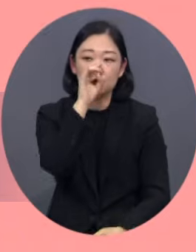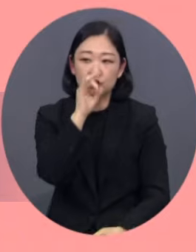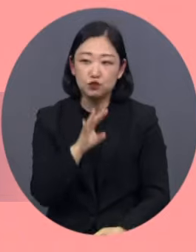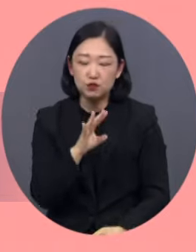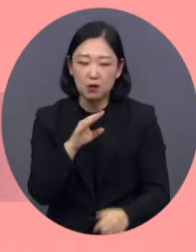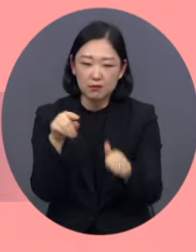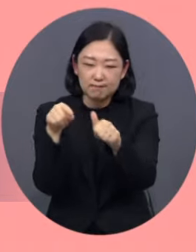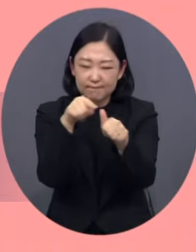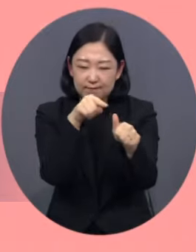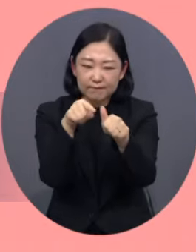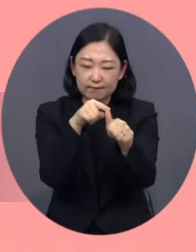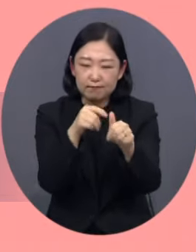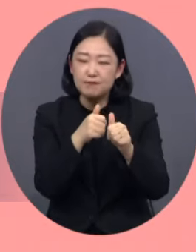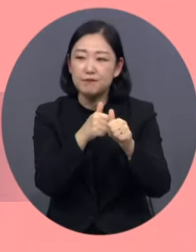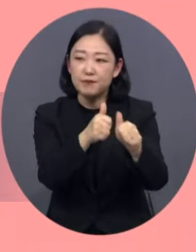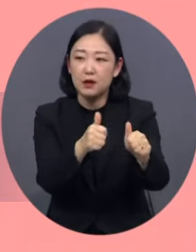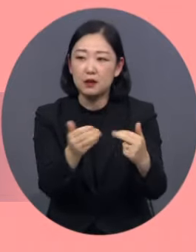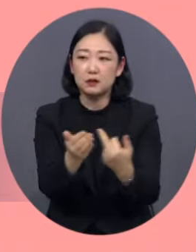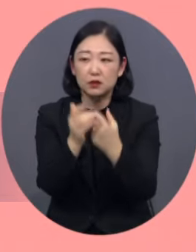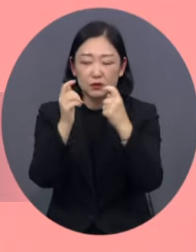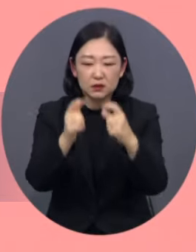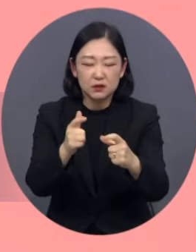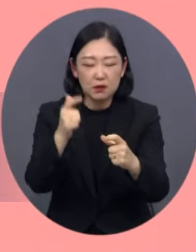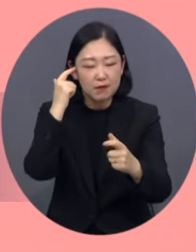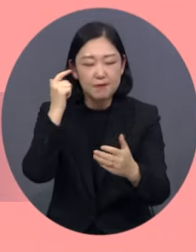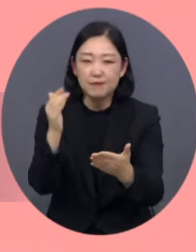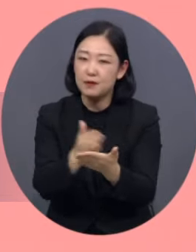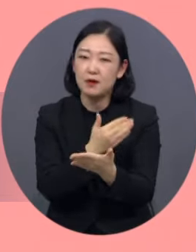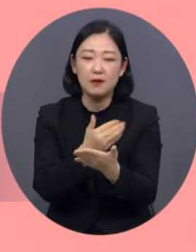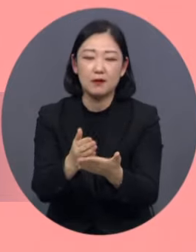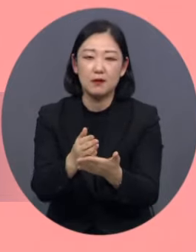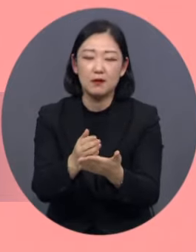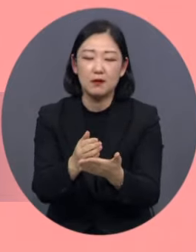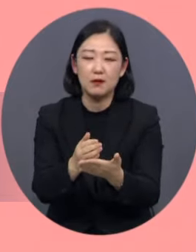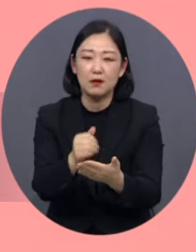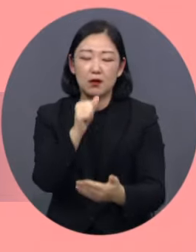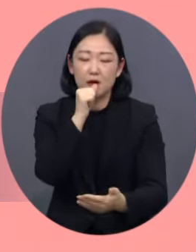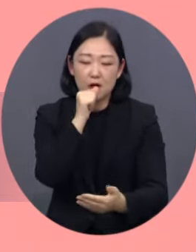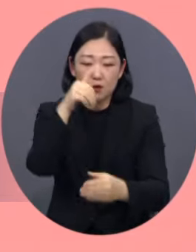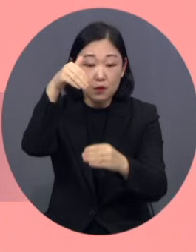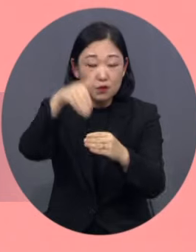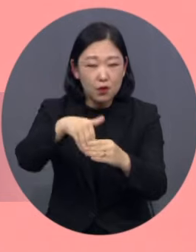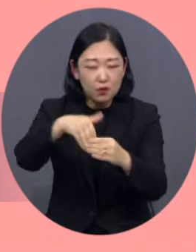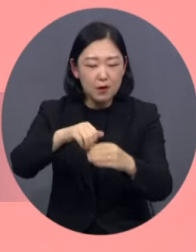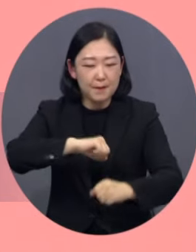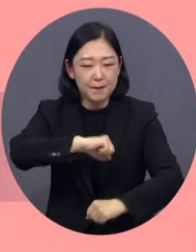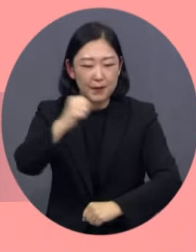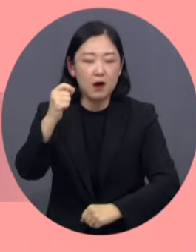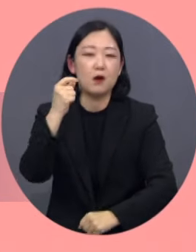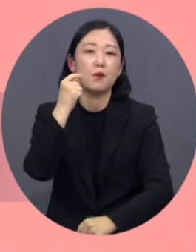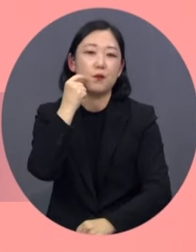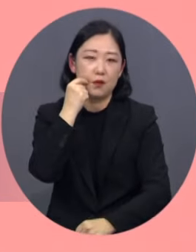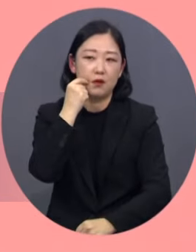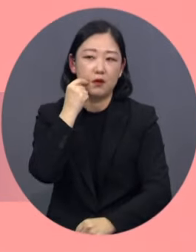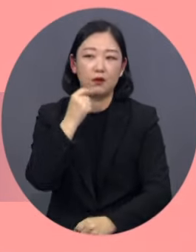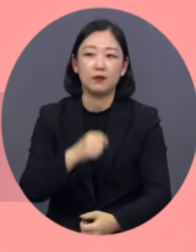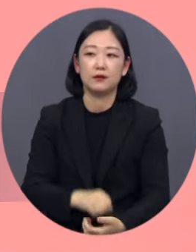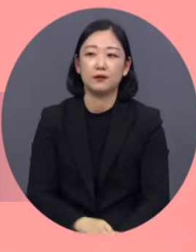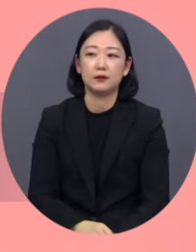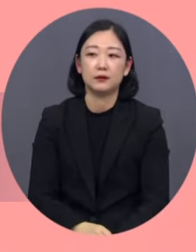잣대로 제주 지역을 재단해서는 결코 선거에서 이길 수 없다는 것.